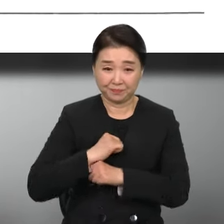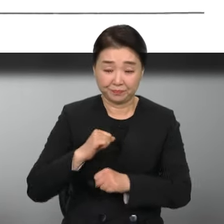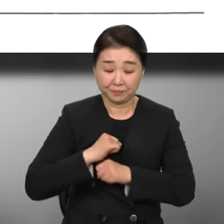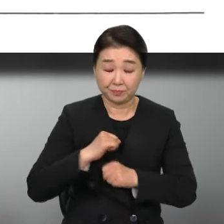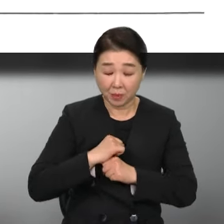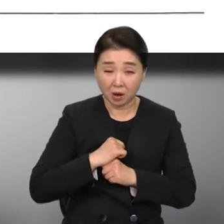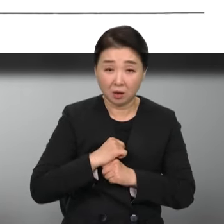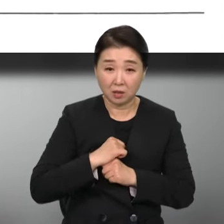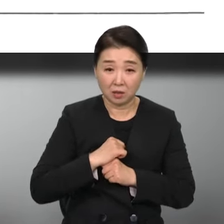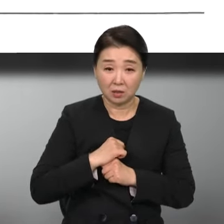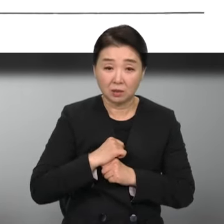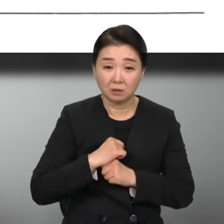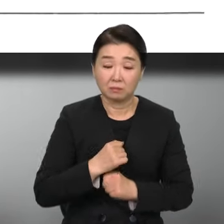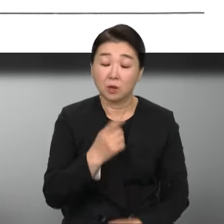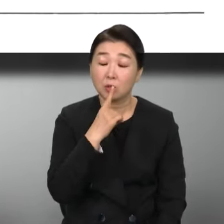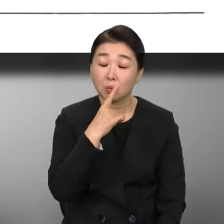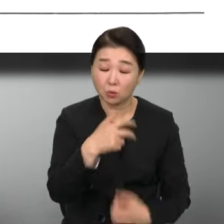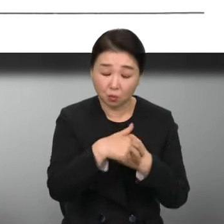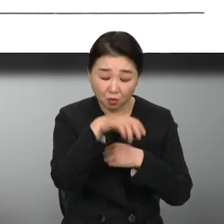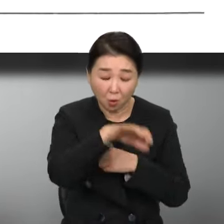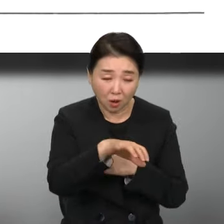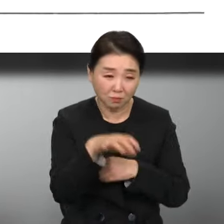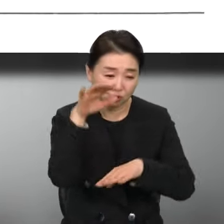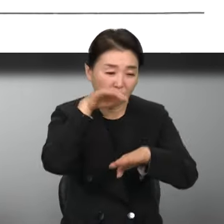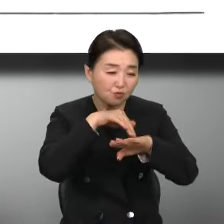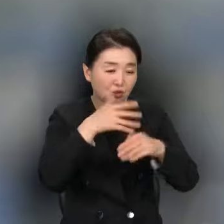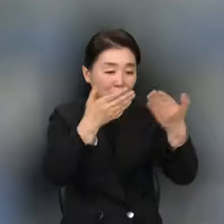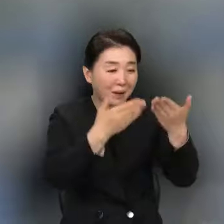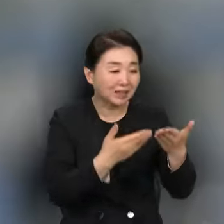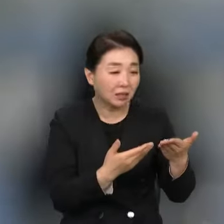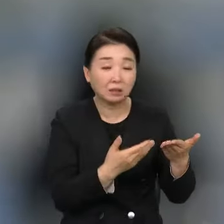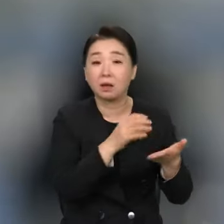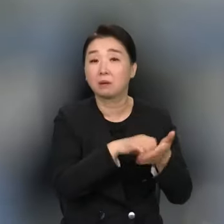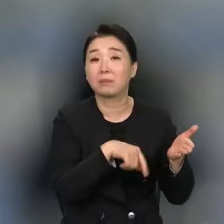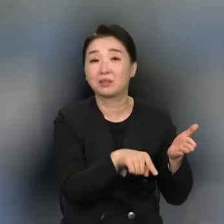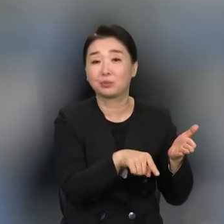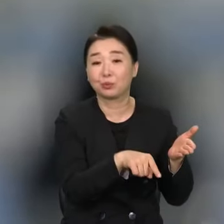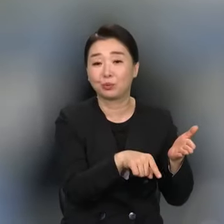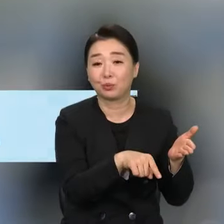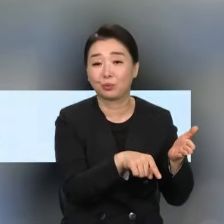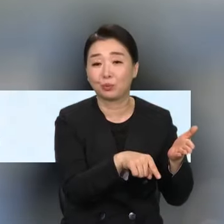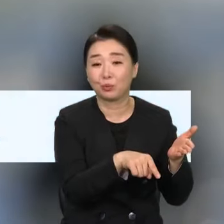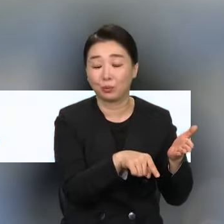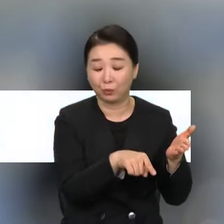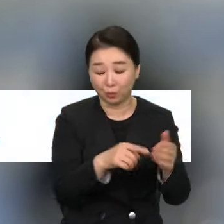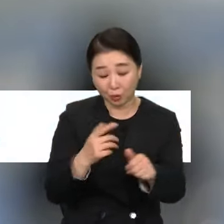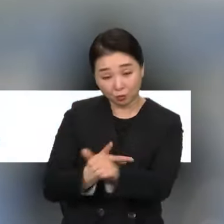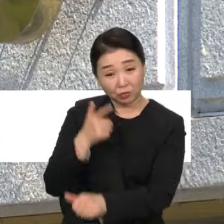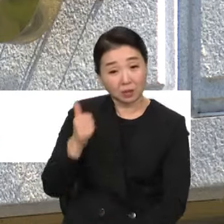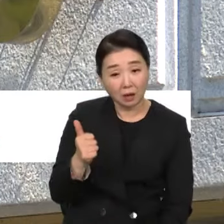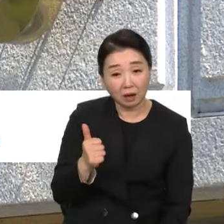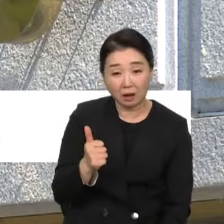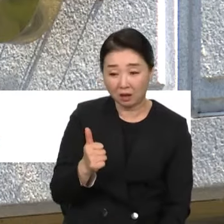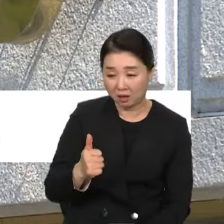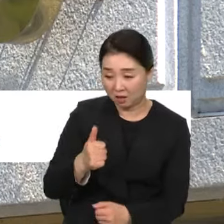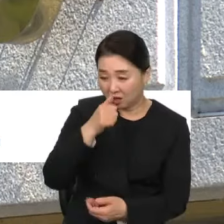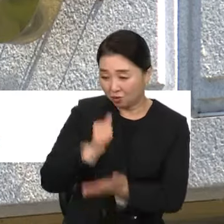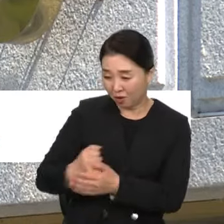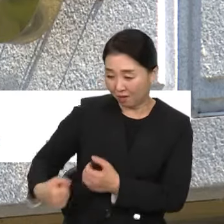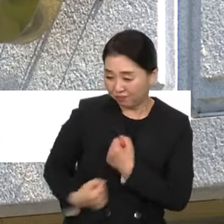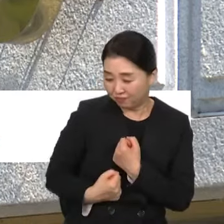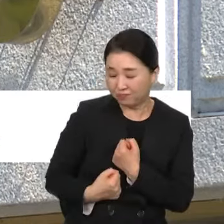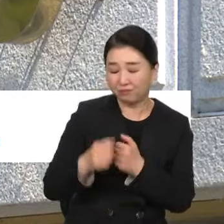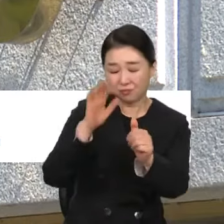간호기록지에는 군기 훈련을 받았다는 내용이 빠져 있습니다. 경찰은 해당 중대장 등을 과실치사 혐의로 불구속 입건한